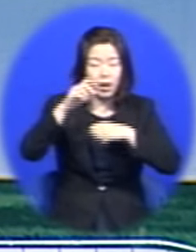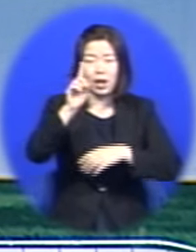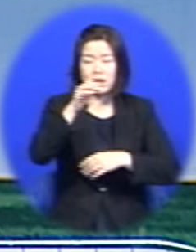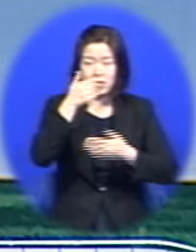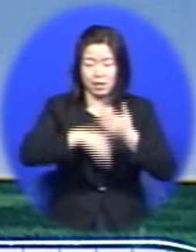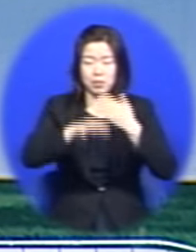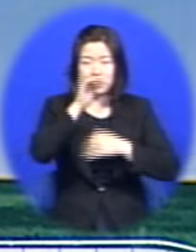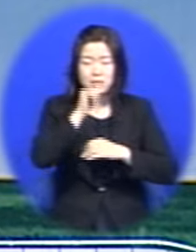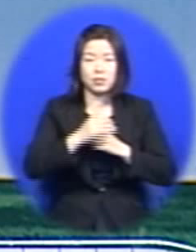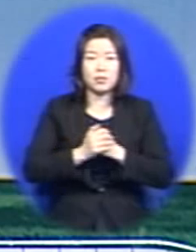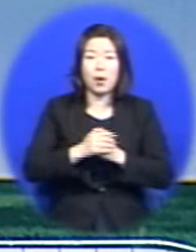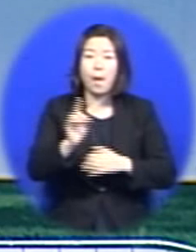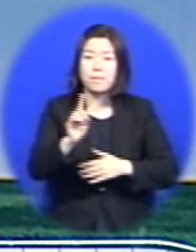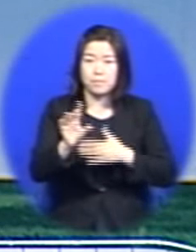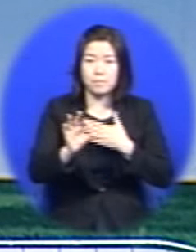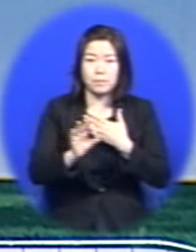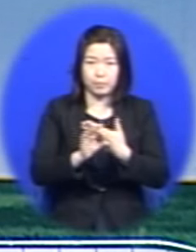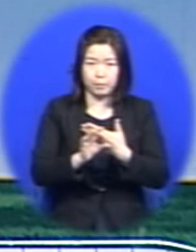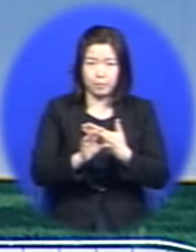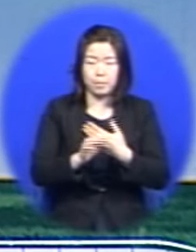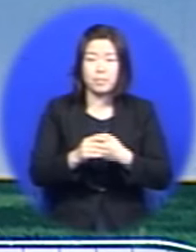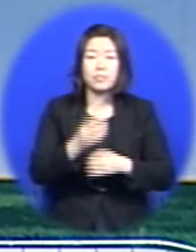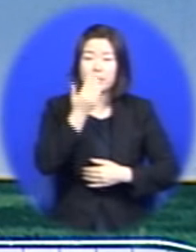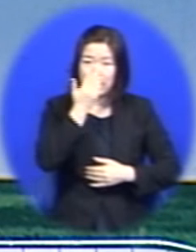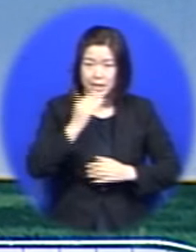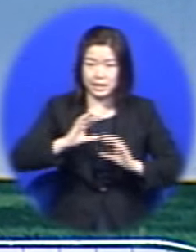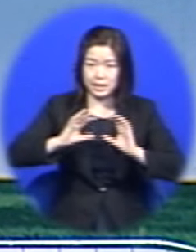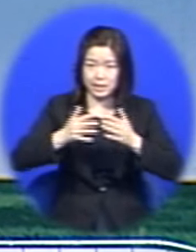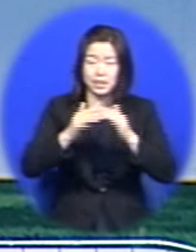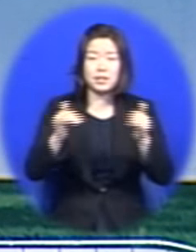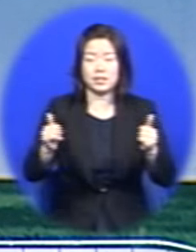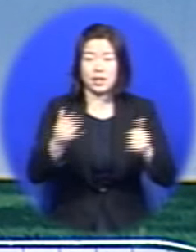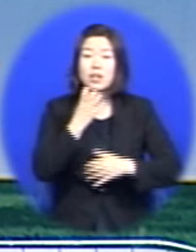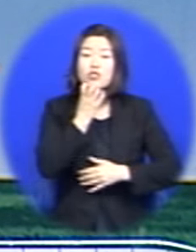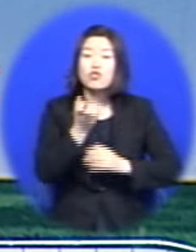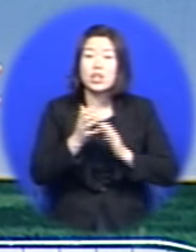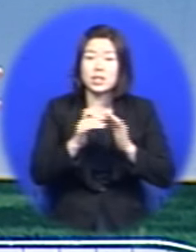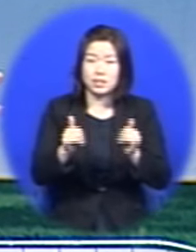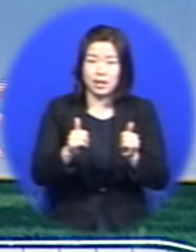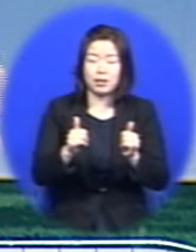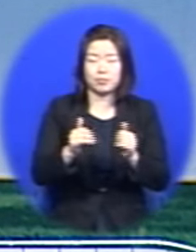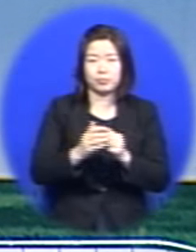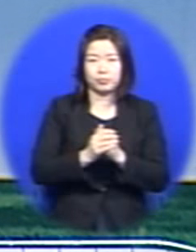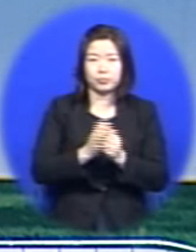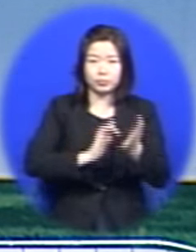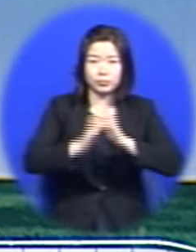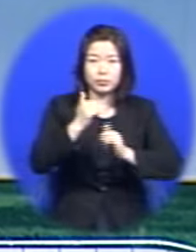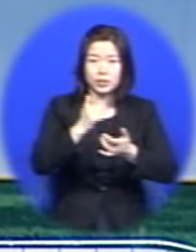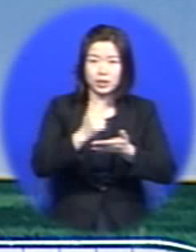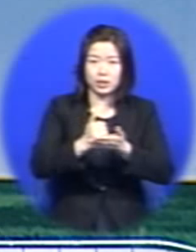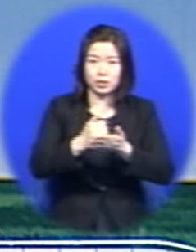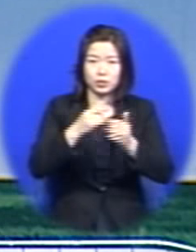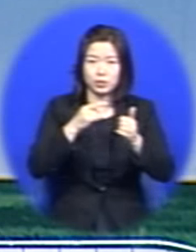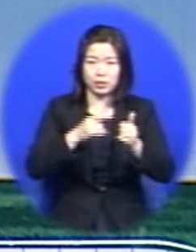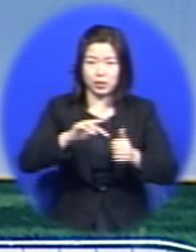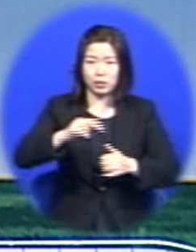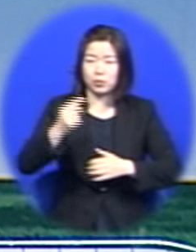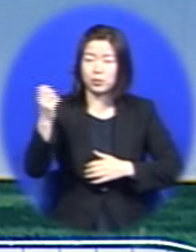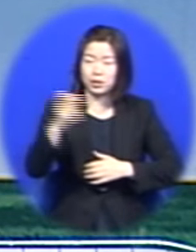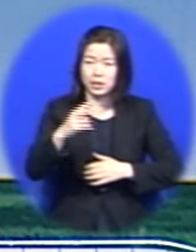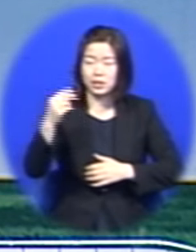있습니다. 그게 뭐냐면 이스라엘 백성들, 유대인들이 예수님께로 돌아오는 거죠.